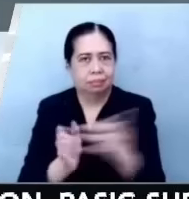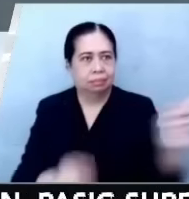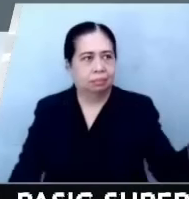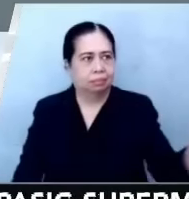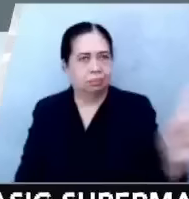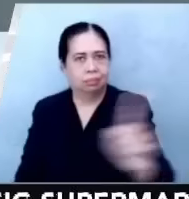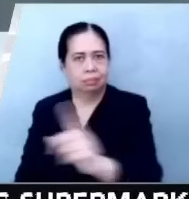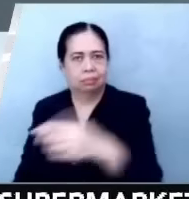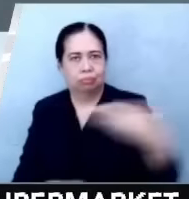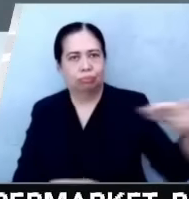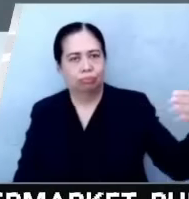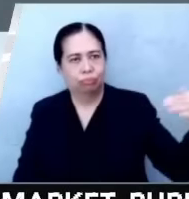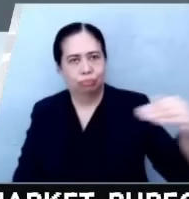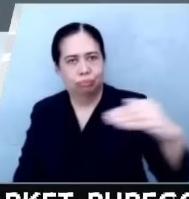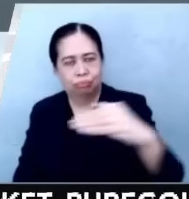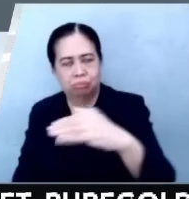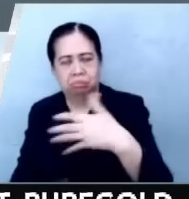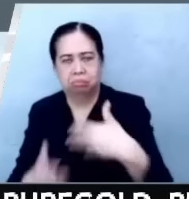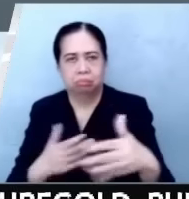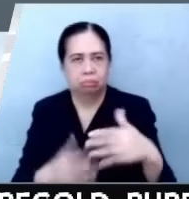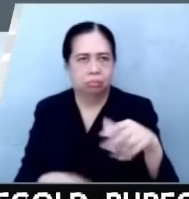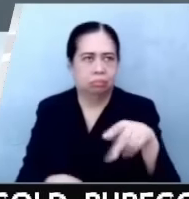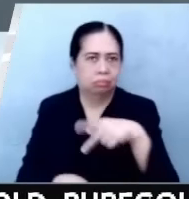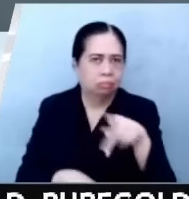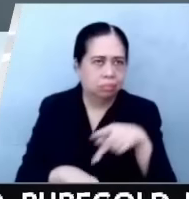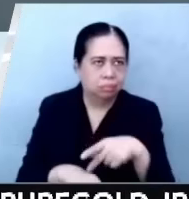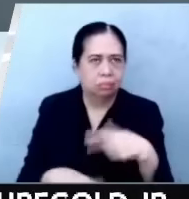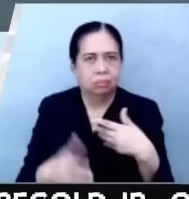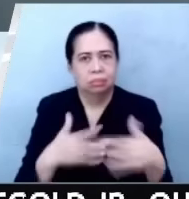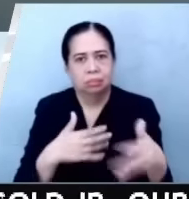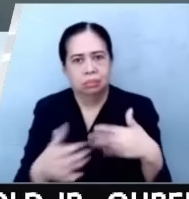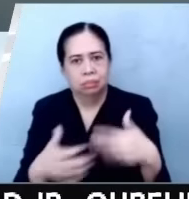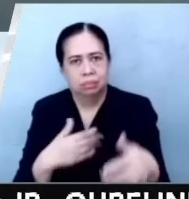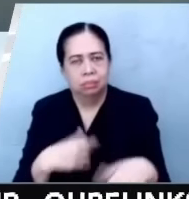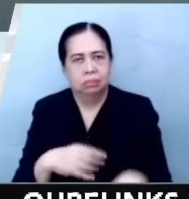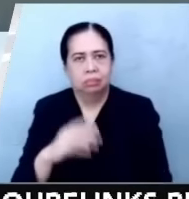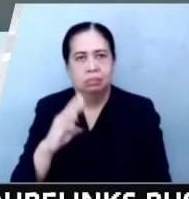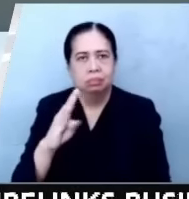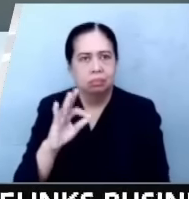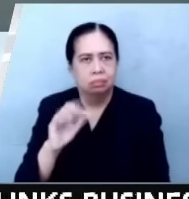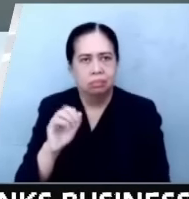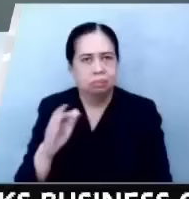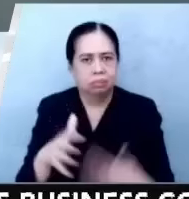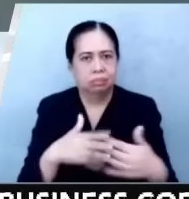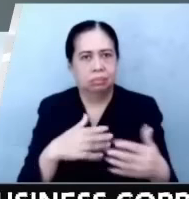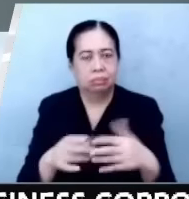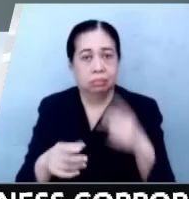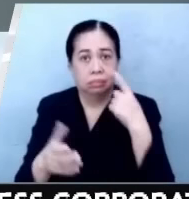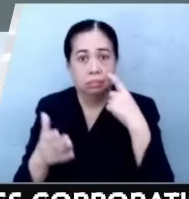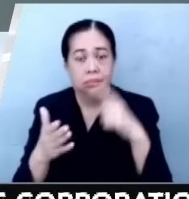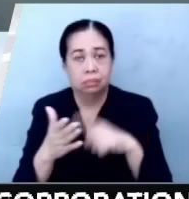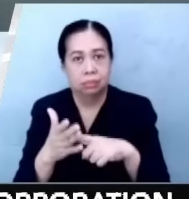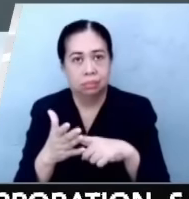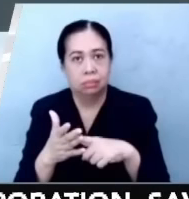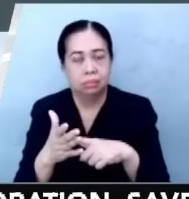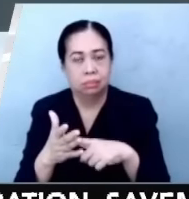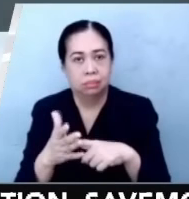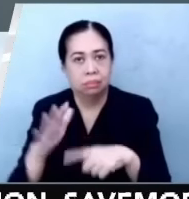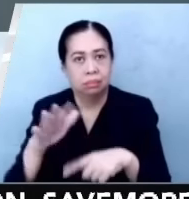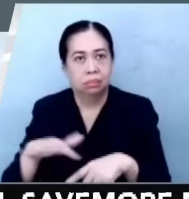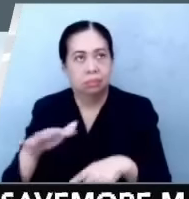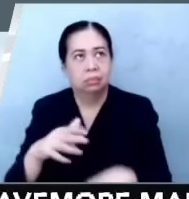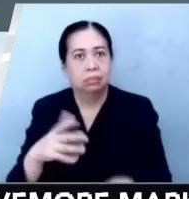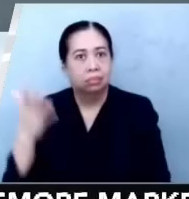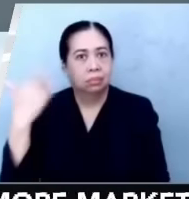it's Philippine Coast Guard vessel or even BFAR vessel, kasi kung titingnan natin, nung nakaraang insidente